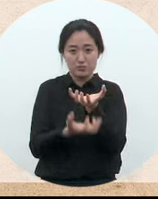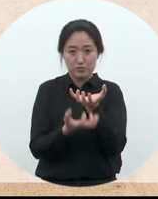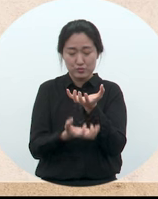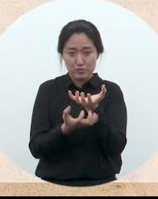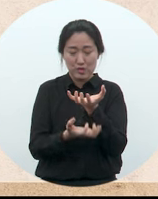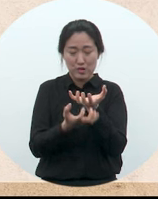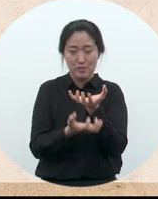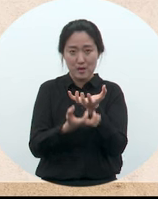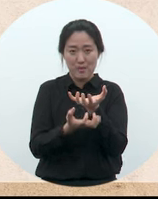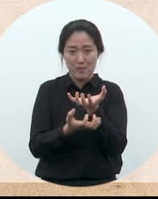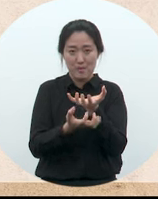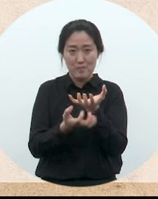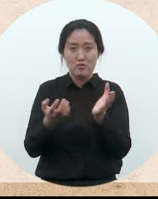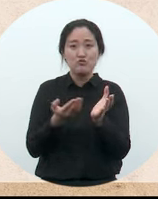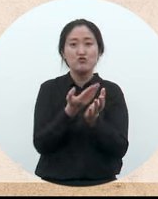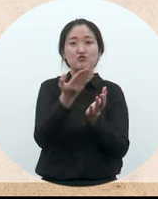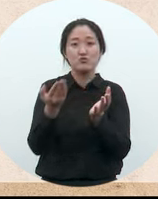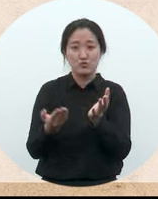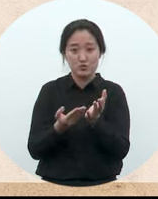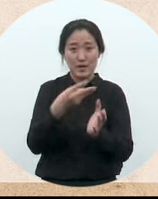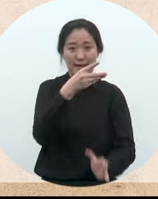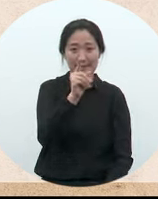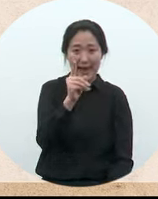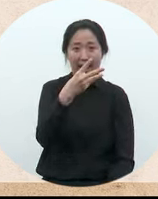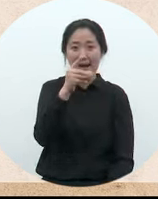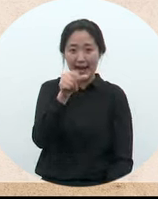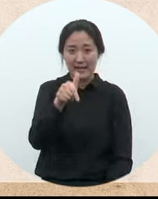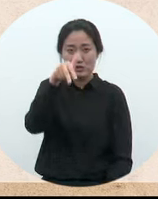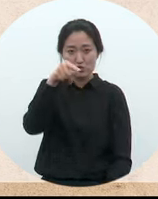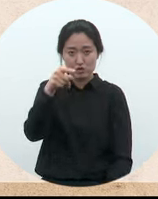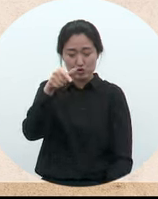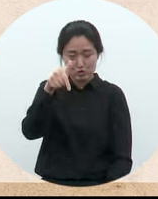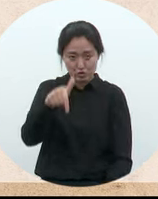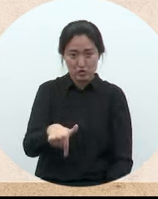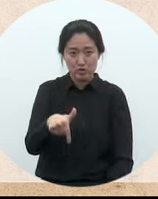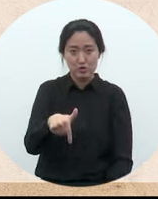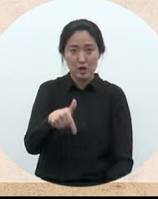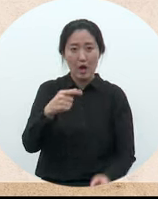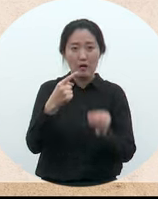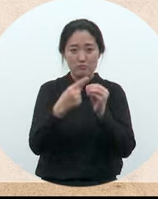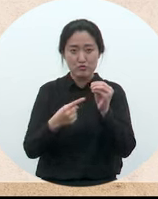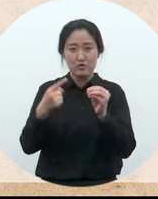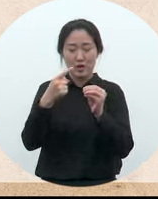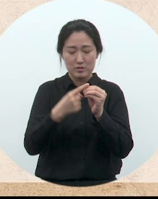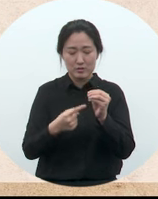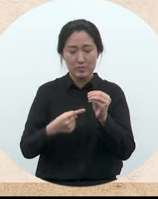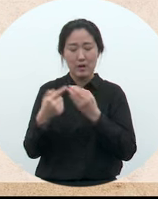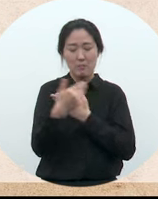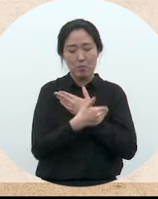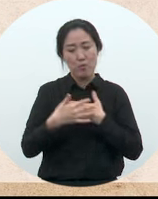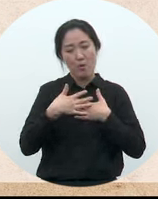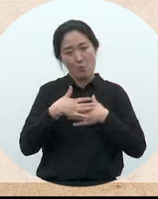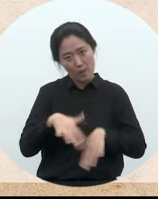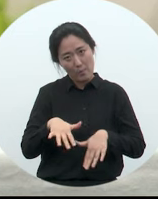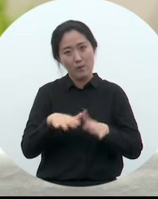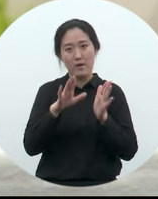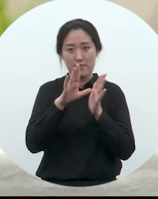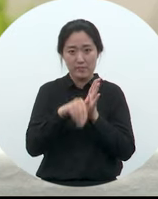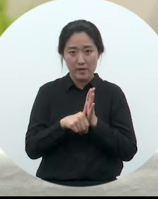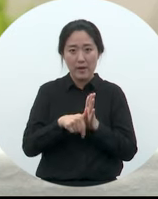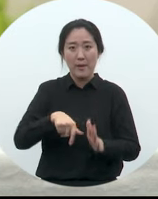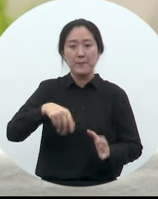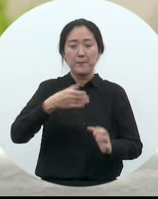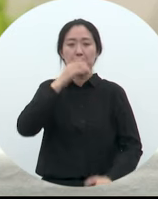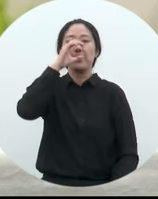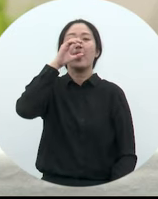하는데요. 부처님께서 수행을 하시고 기운이 많이 떨어지고 실신을 하셨을 때 타락죽을 드시고